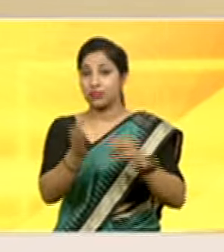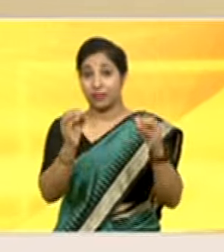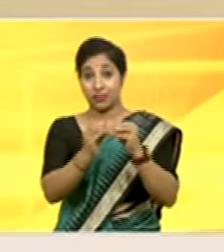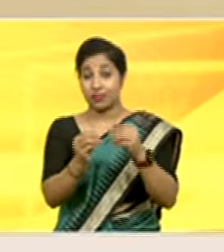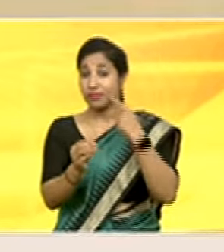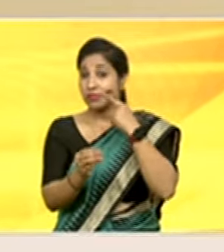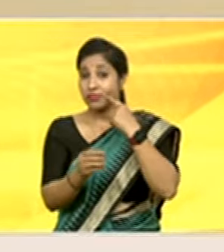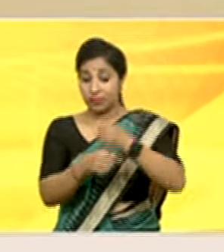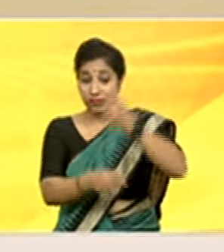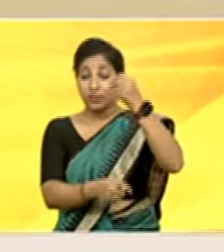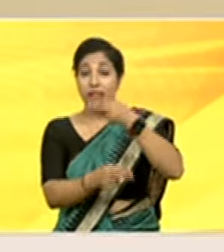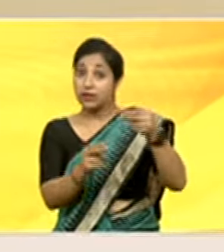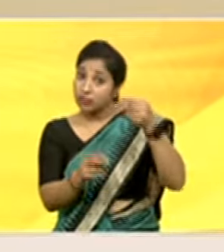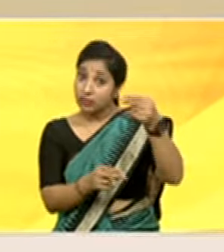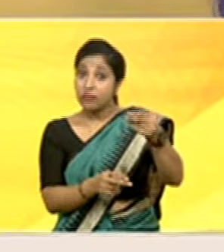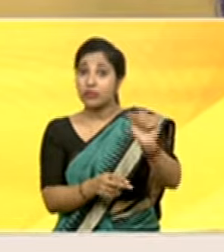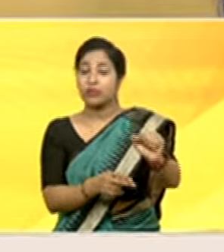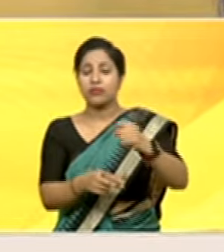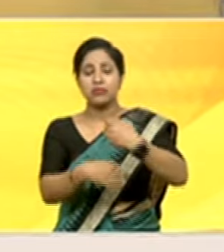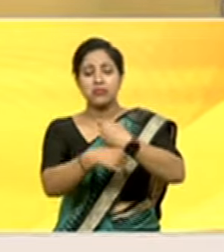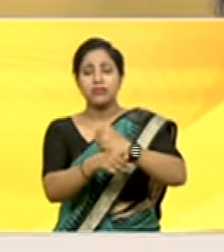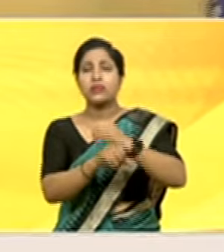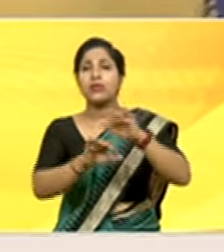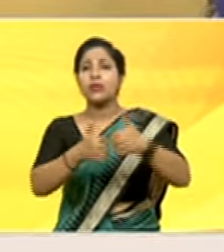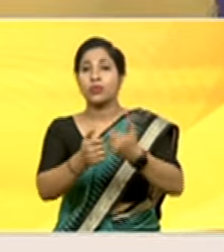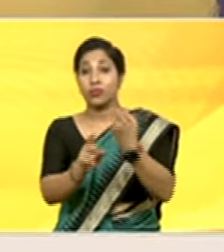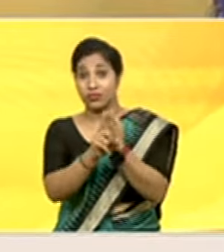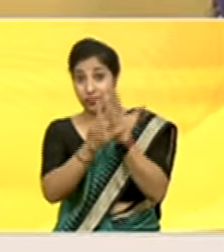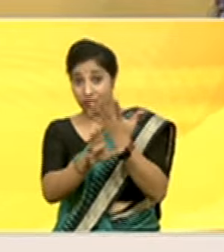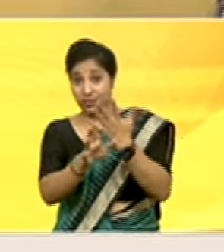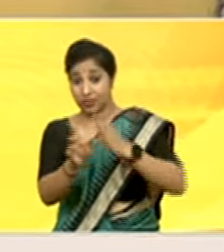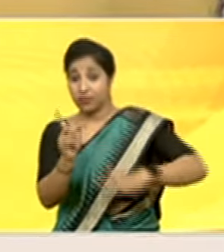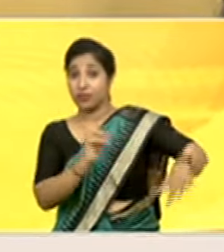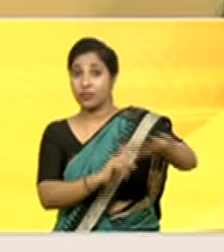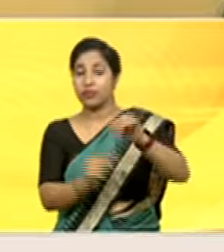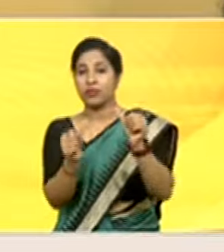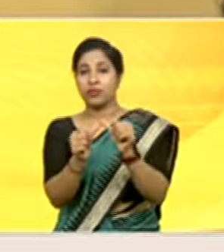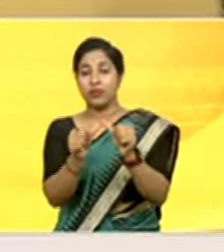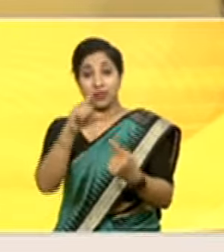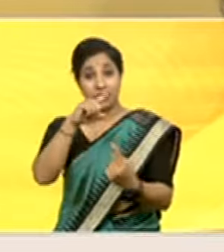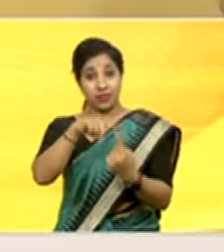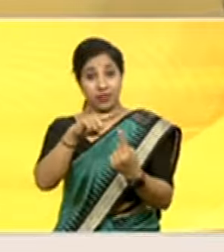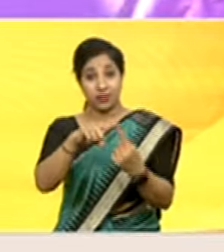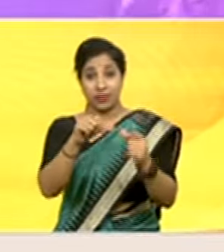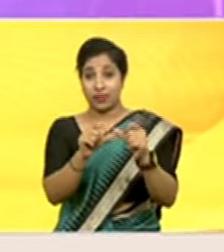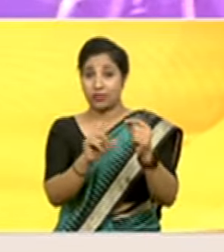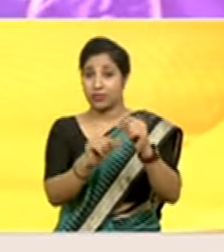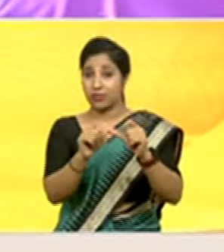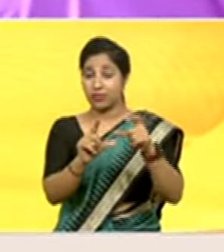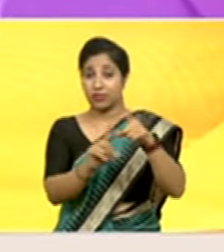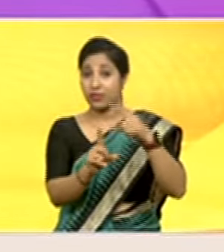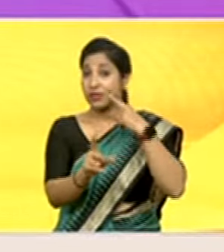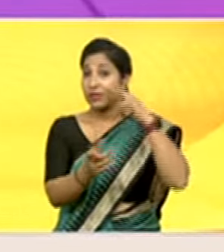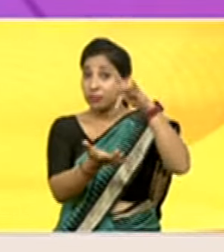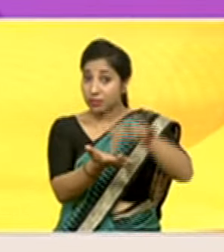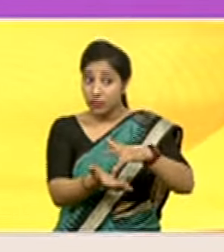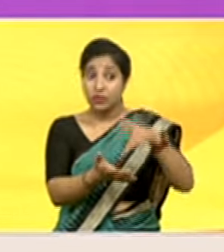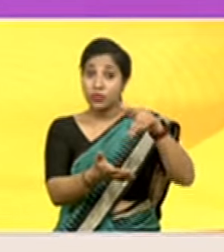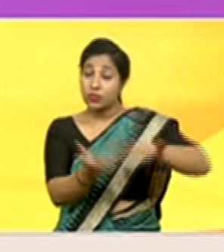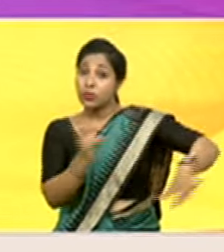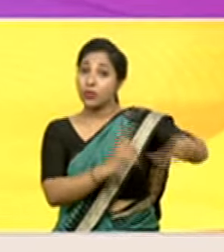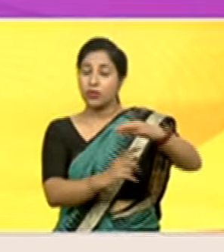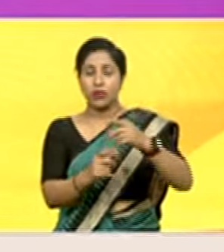इन्हें तयार किया जाता है केरला के अट्टा पड़ी में ये रंग बिरंगे